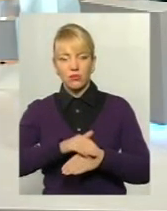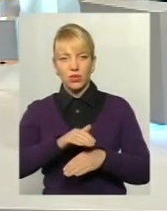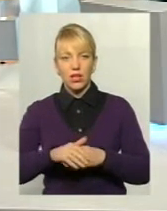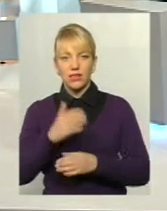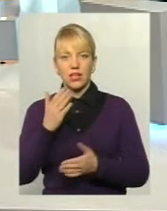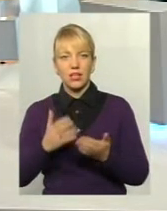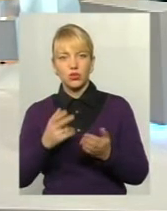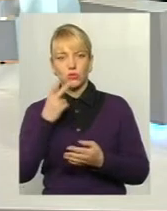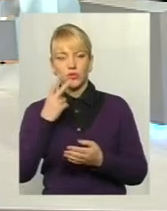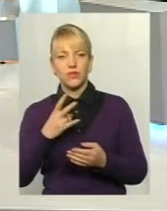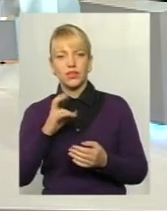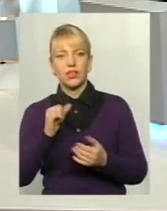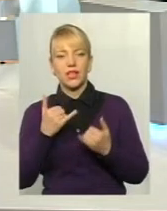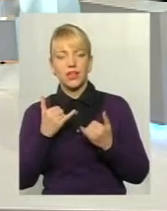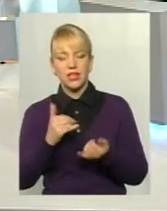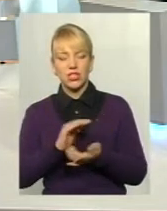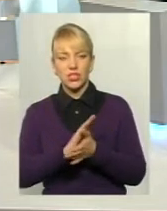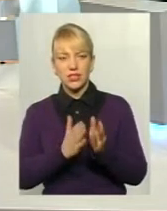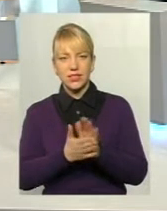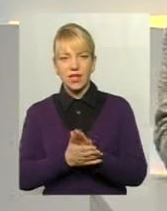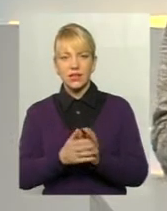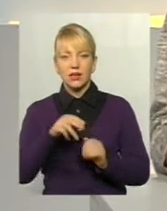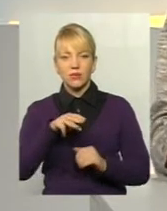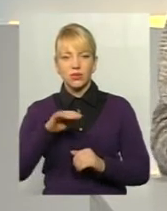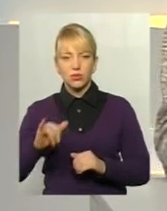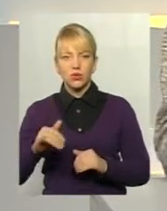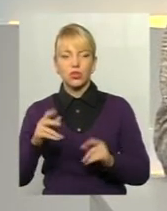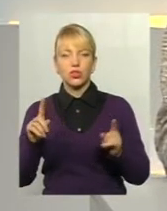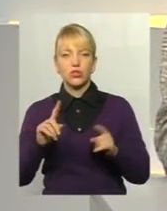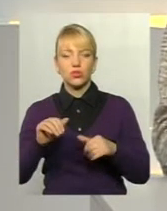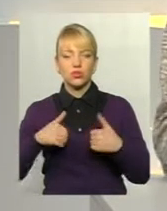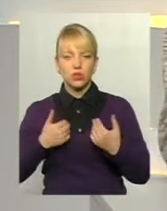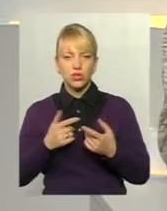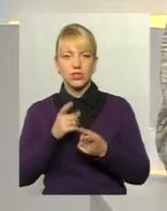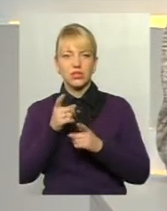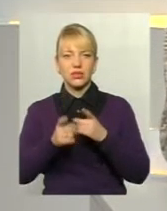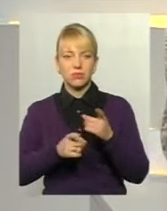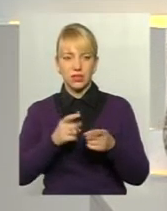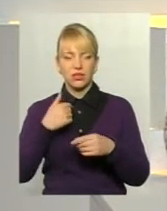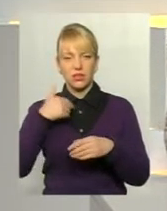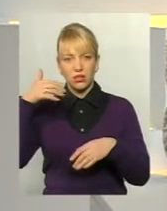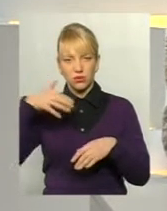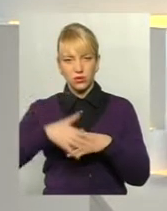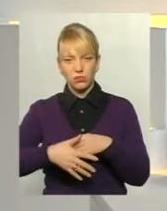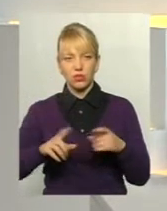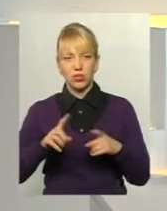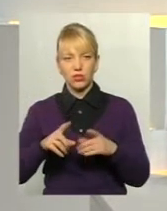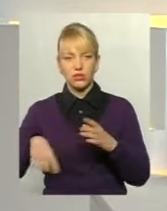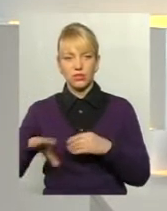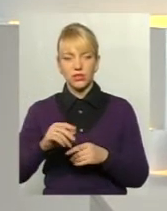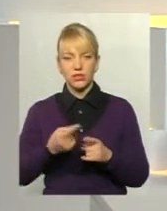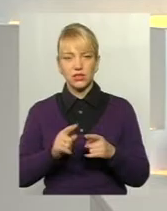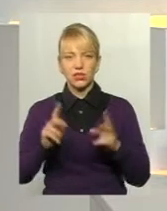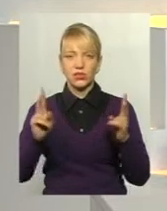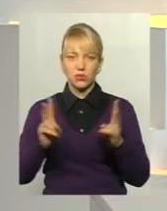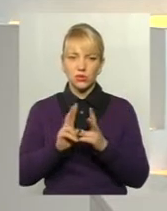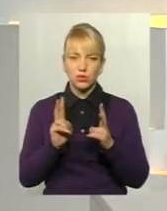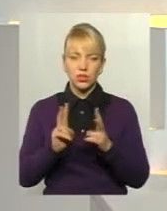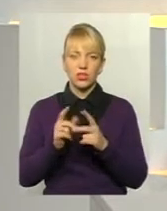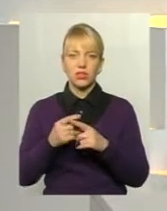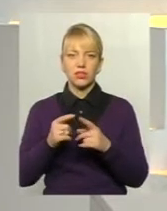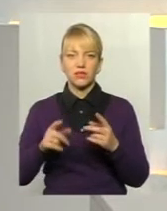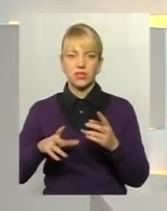на нинішній стан профтехосвіти і на те, що хочеться змінити, то я розумію, що оці всі зустрічі, всі ці круглі